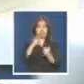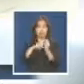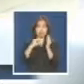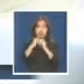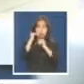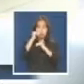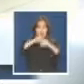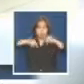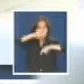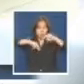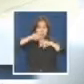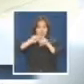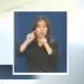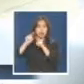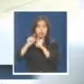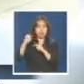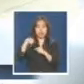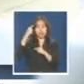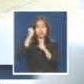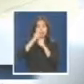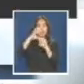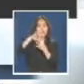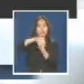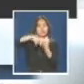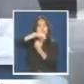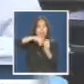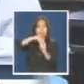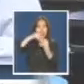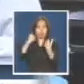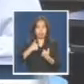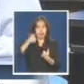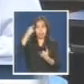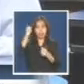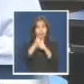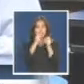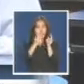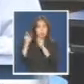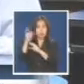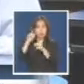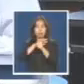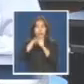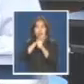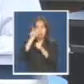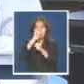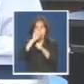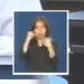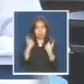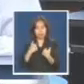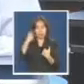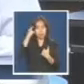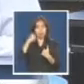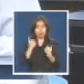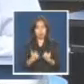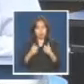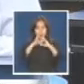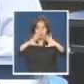งินซึ่งตามมาก็จะส่งผลกระทบต่อเศรษฐกิจเช่นเดียวกันเพราะฉะนั้นก็จะต้องอยู่บนความพอดีนะครับแล้วก็ขอยืนยันครับว่าการตัดสินใจ